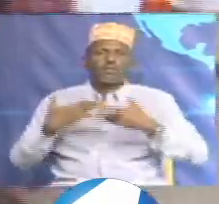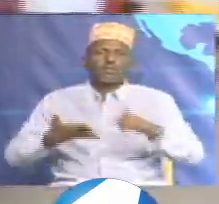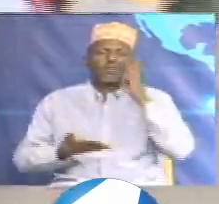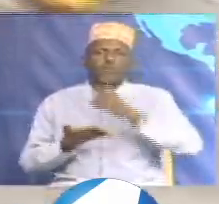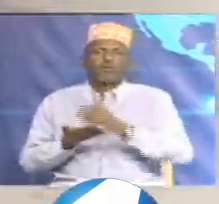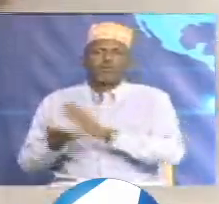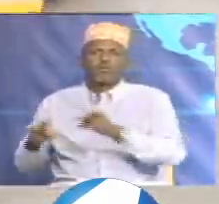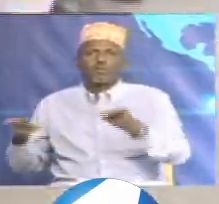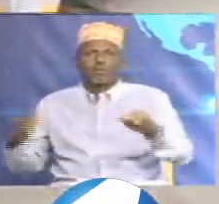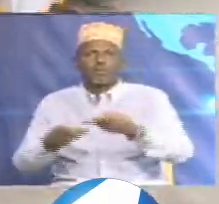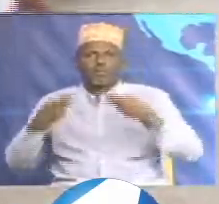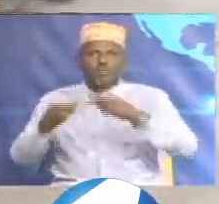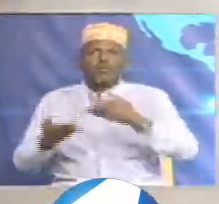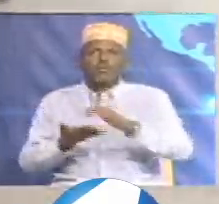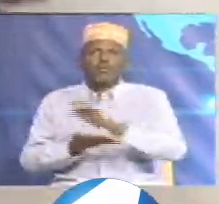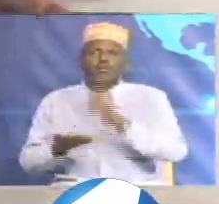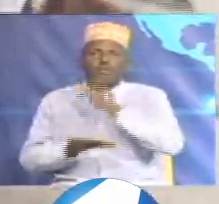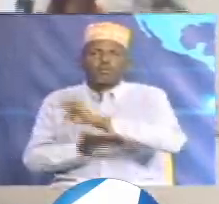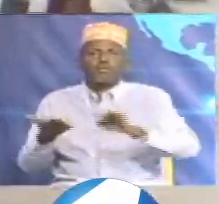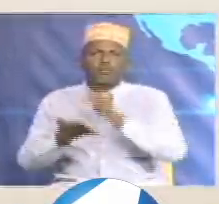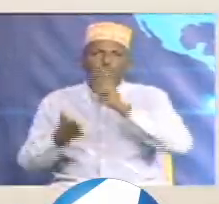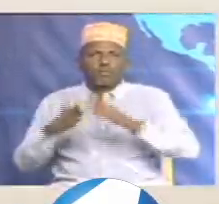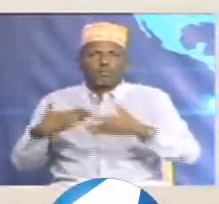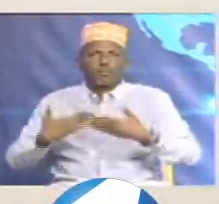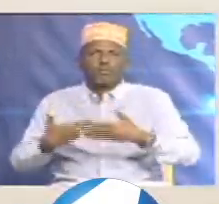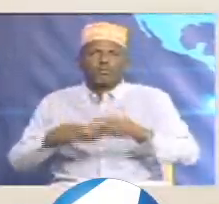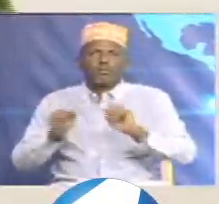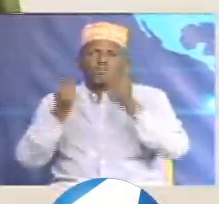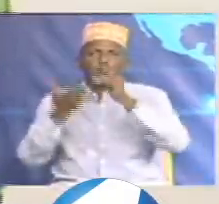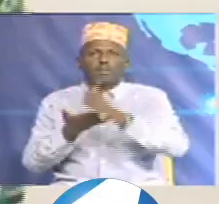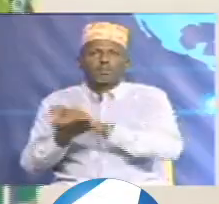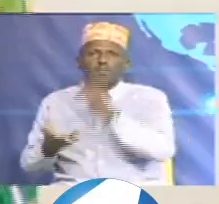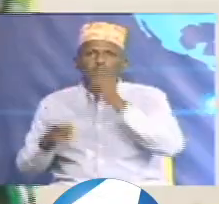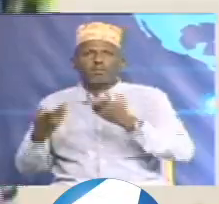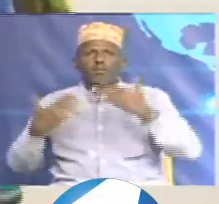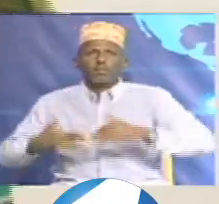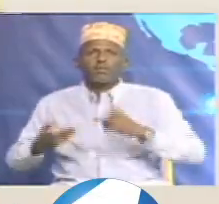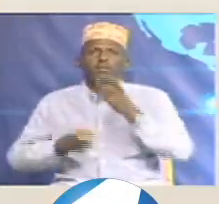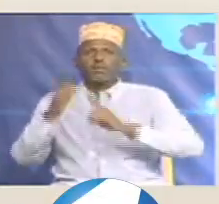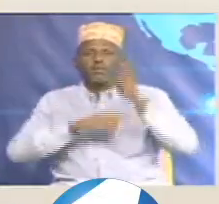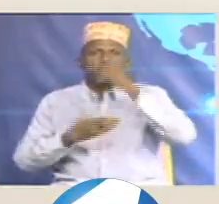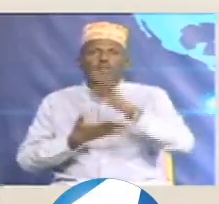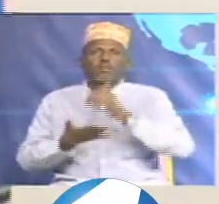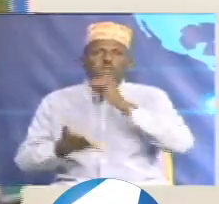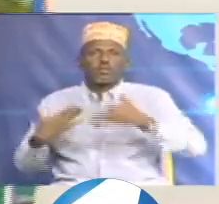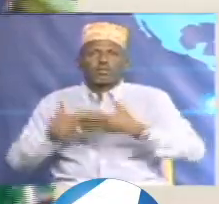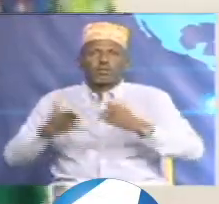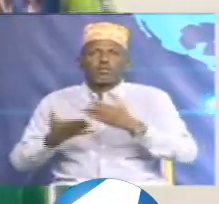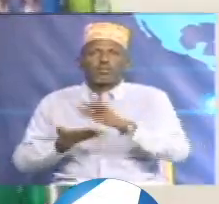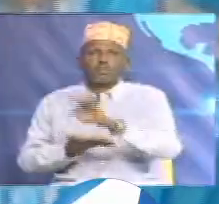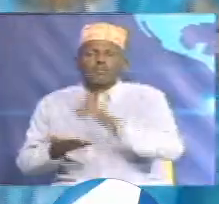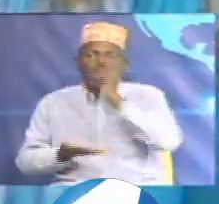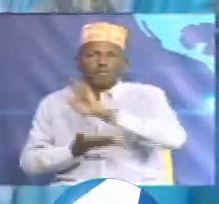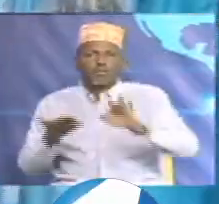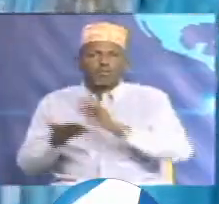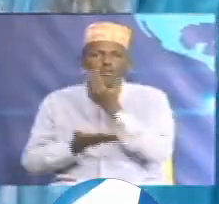Chihem Daoud, l'UPR est né d'une scission du Front pour la restauration de l'unité et de la démocratie